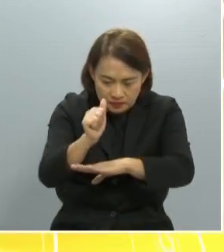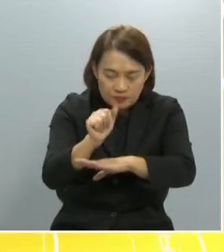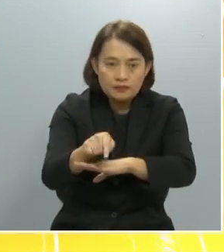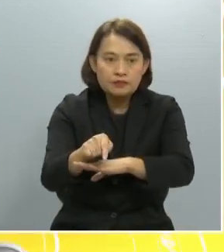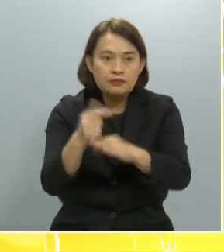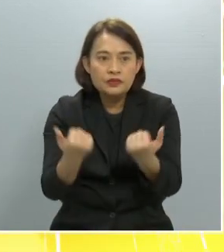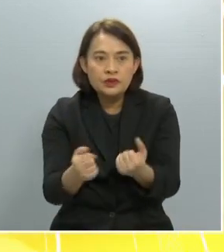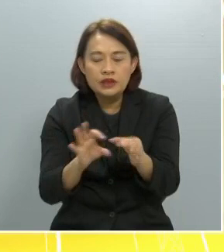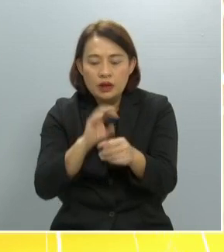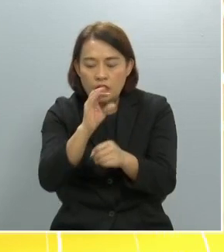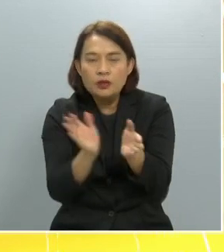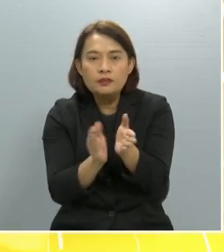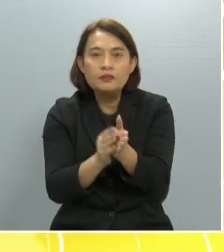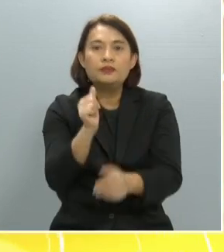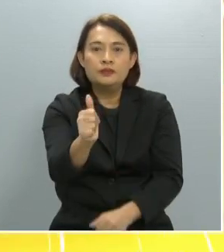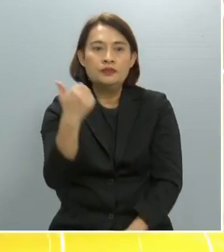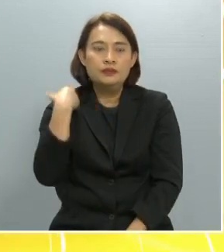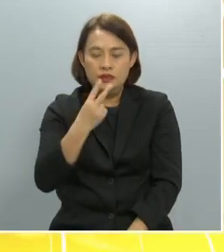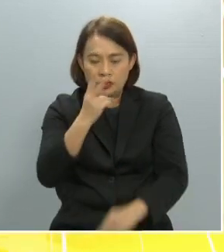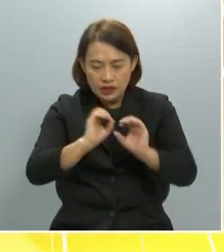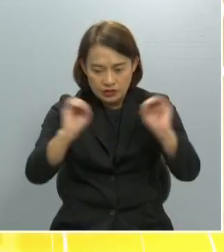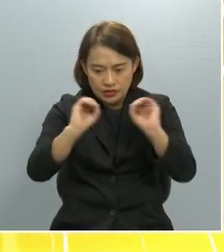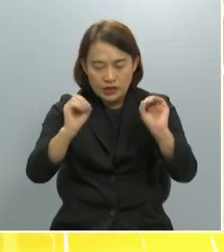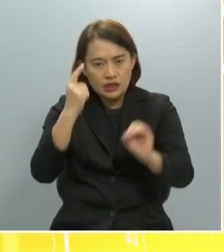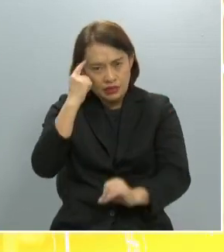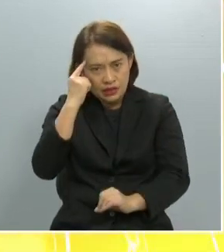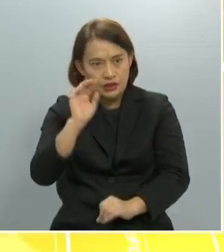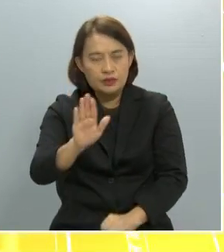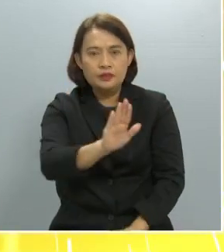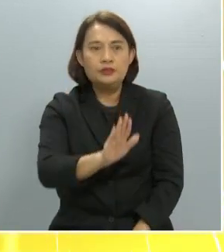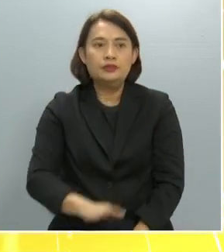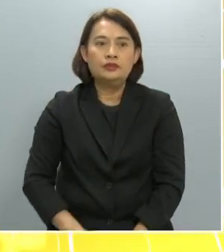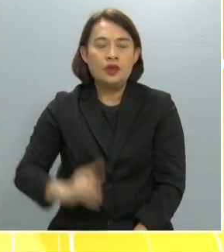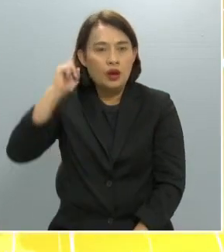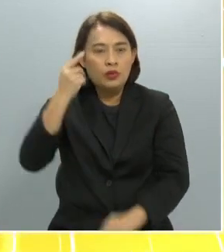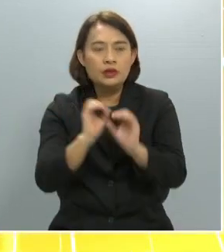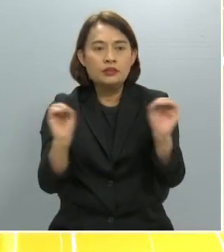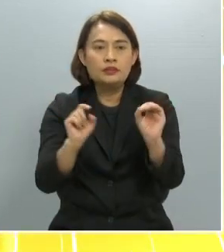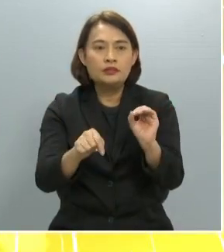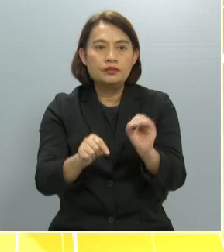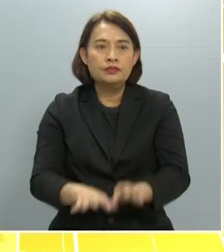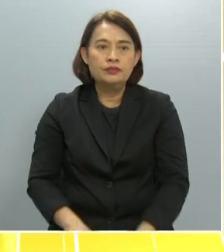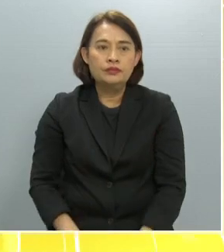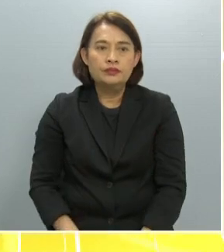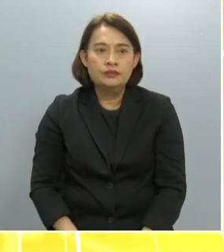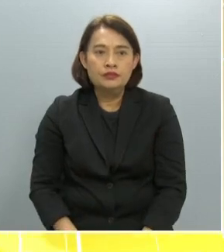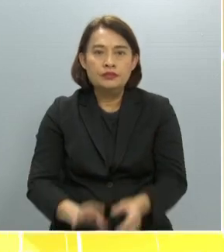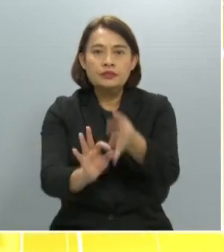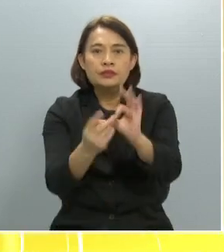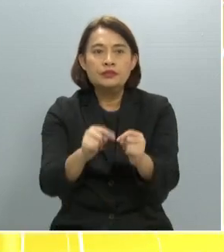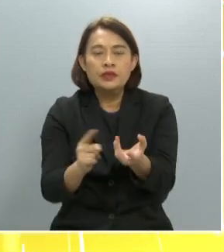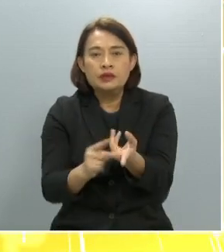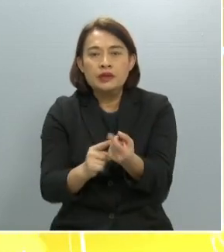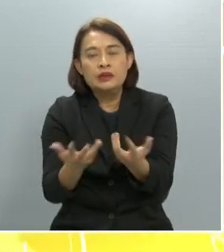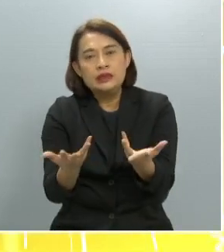นี้เจอแต่คำชื่นชมเยอะมากเลยค่ะเพราะเขาไม่เคยเห็นมั้งคะหนูอ่ะยังไม่เคยเห็นผู้หญิงทำถ้ากี่ศพนับไม่ยังนับไม่ถ้วนเลยค่ะ